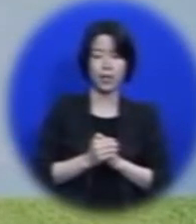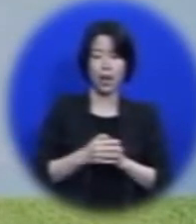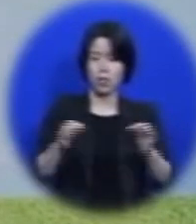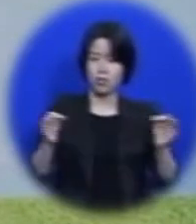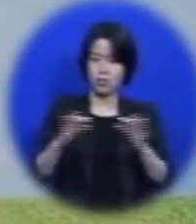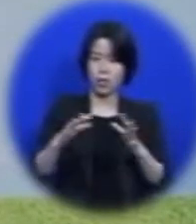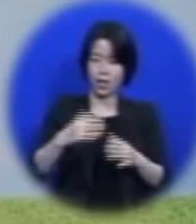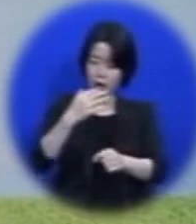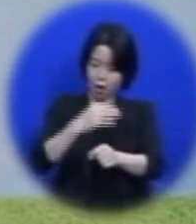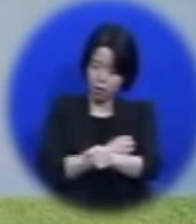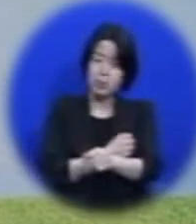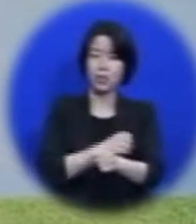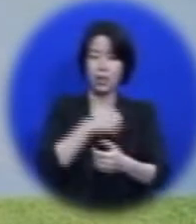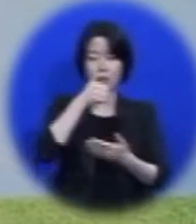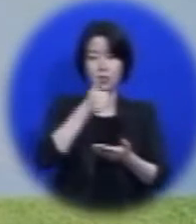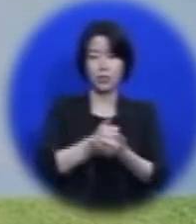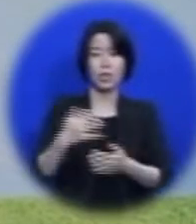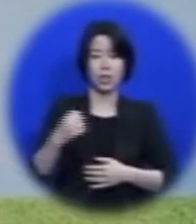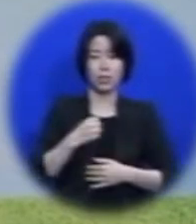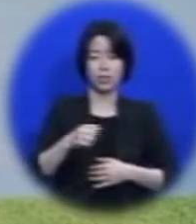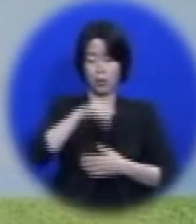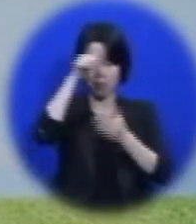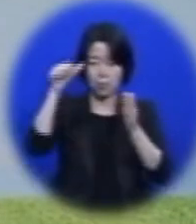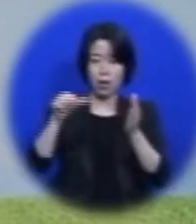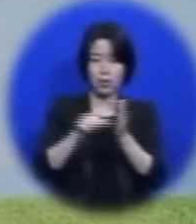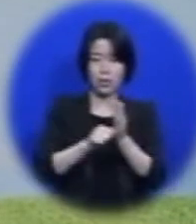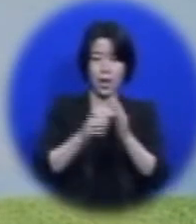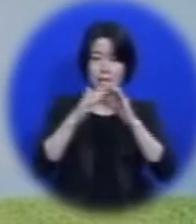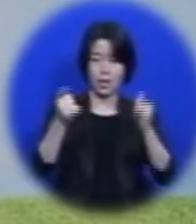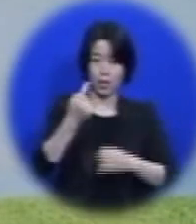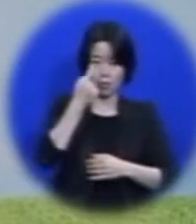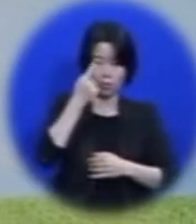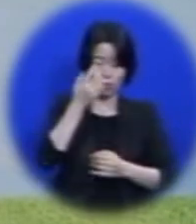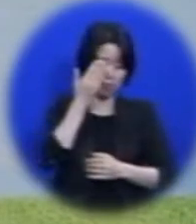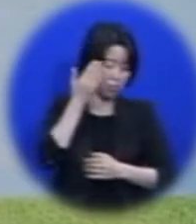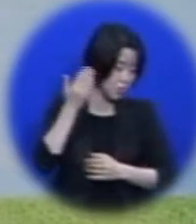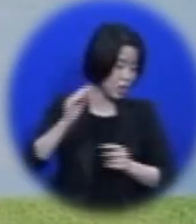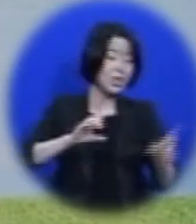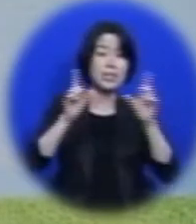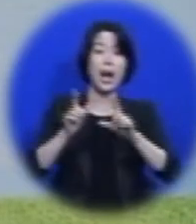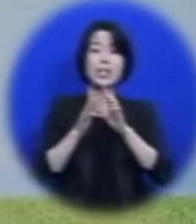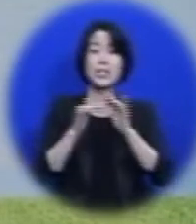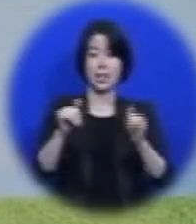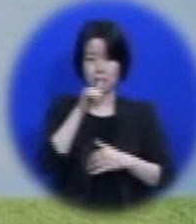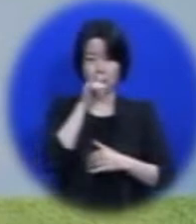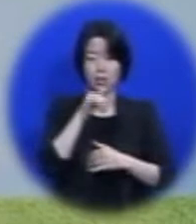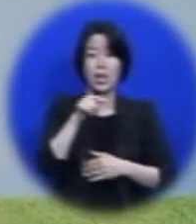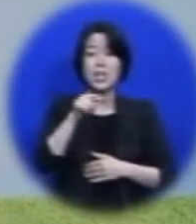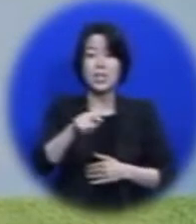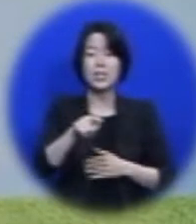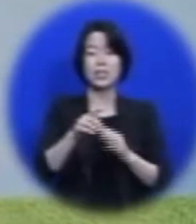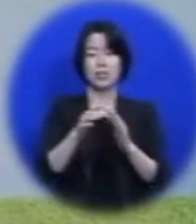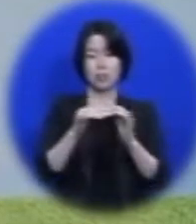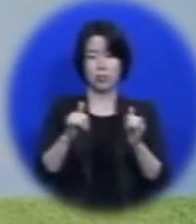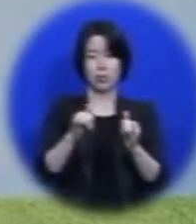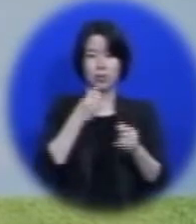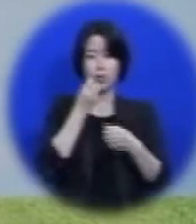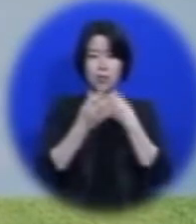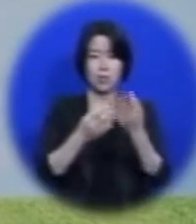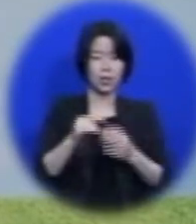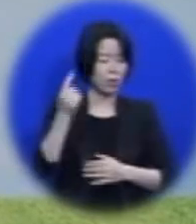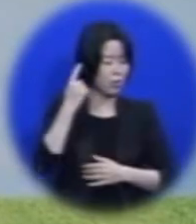순간에 엄청난 죄를 짓고 평생 사람들의 눈을 피해서 사는 분이 계십니다. 그분이 했던 고백이